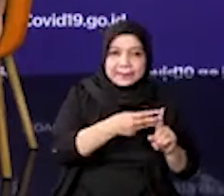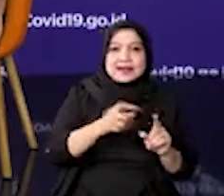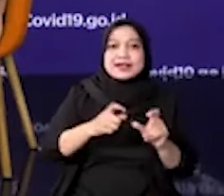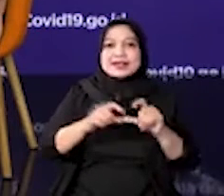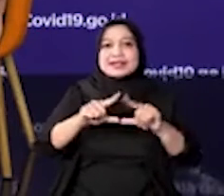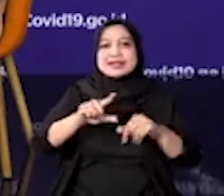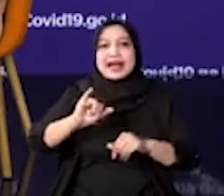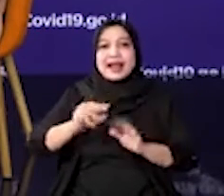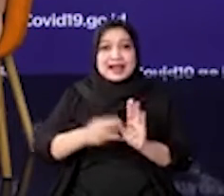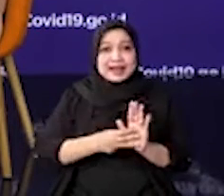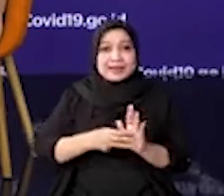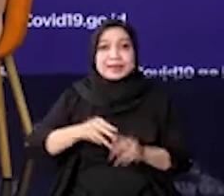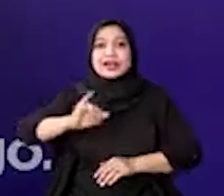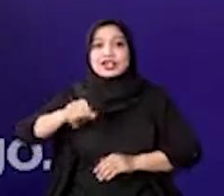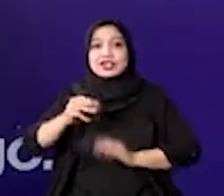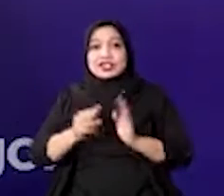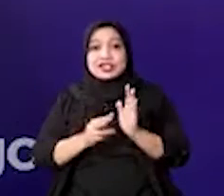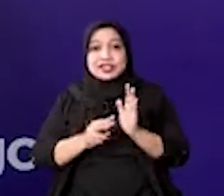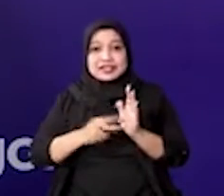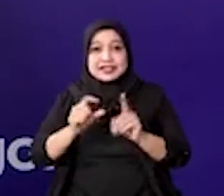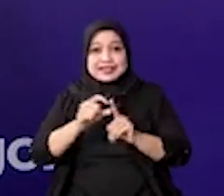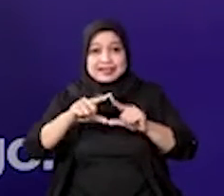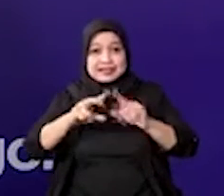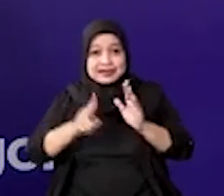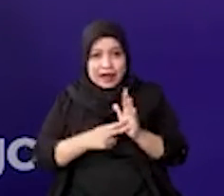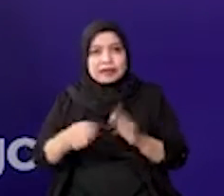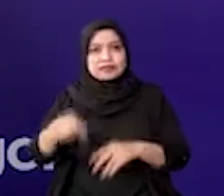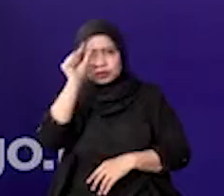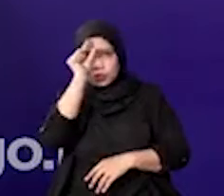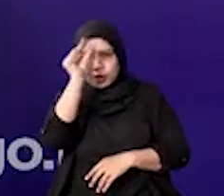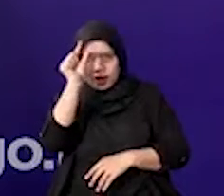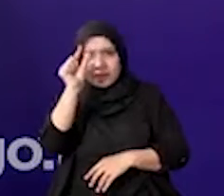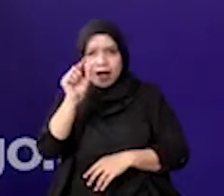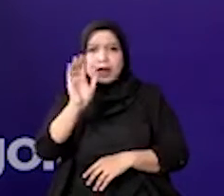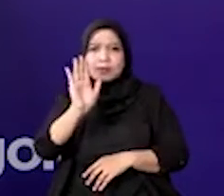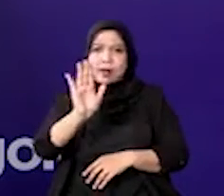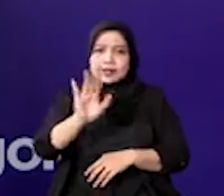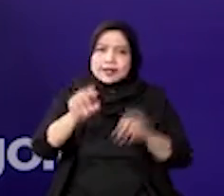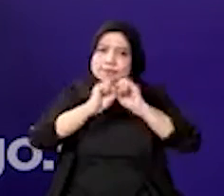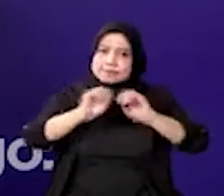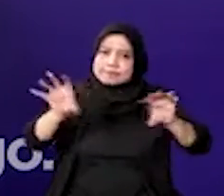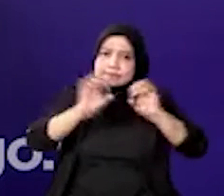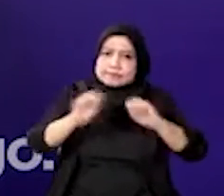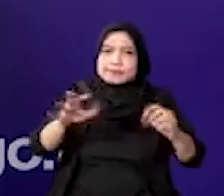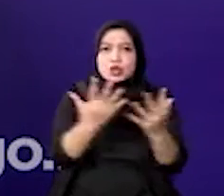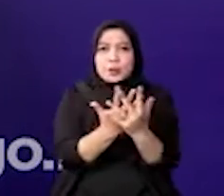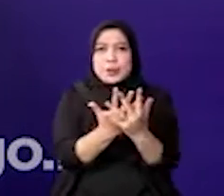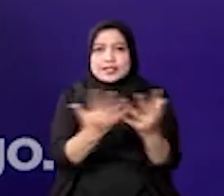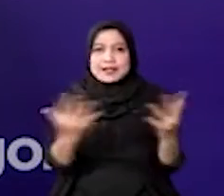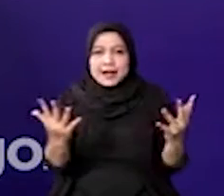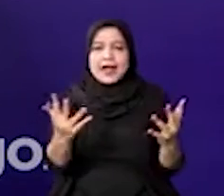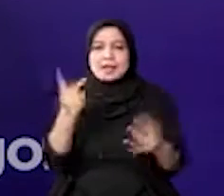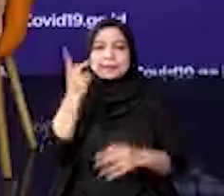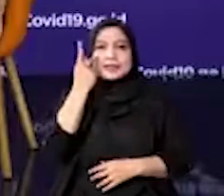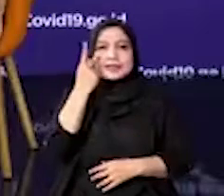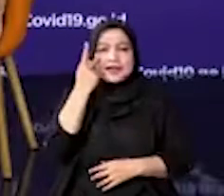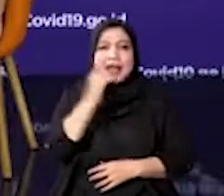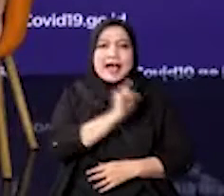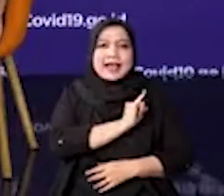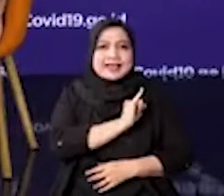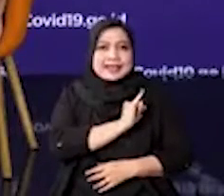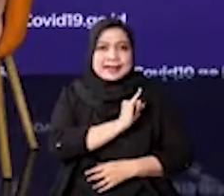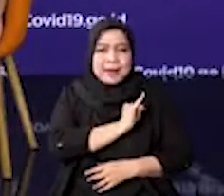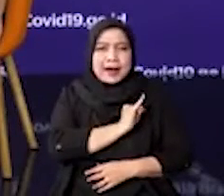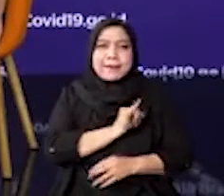ulama yang juga nanti akan memberikan pandangan tentu saja bagaimana agar masyarakat tetap menjaga Imannya di tengah E covid-19 ini dan